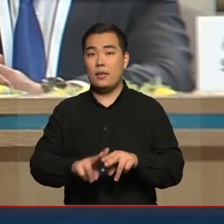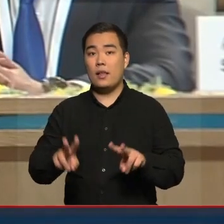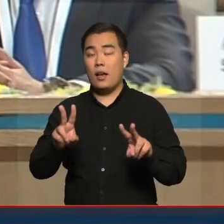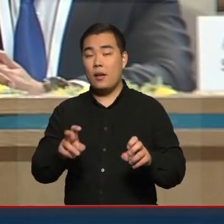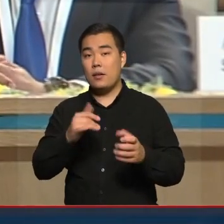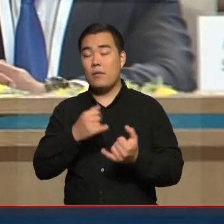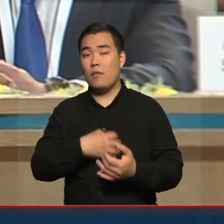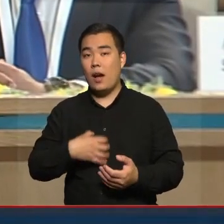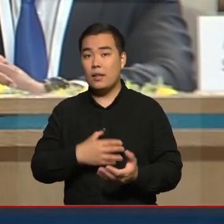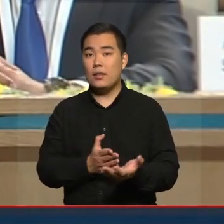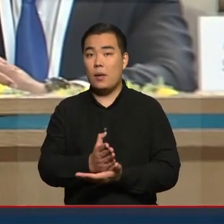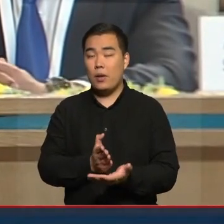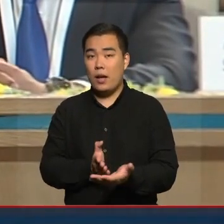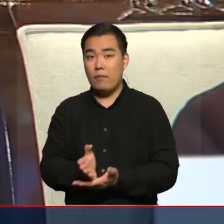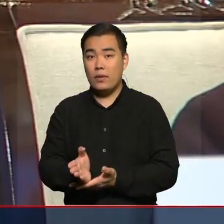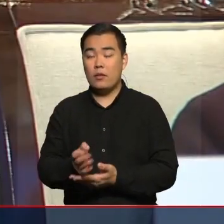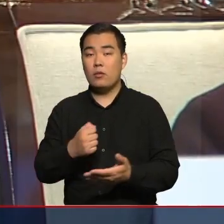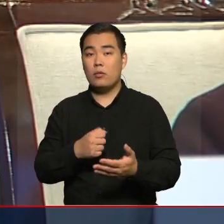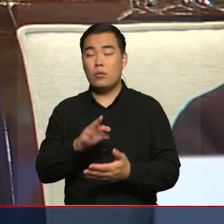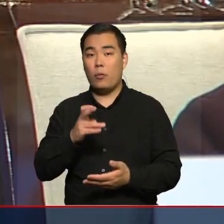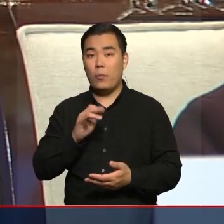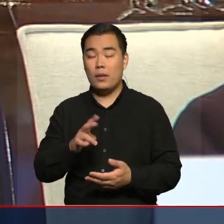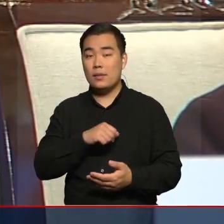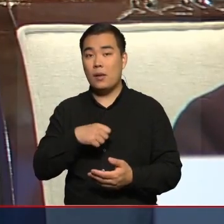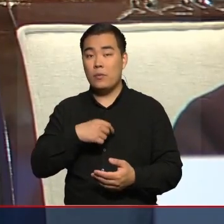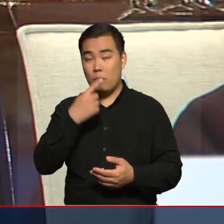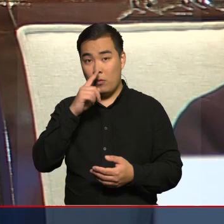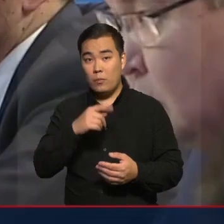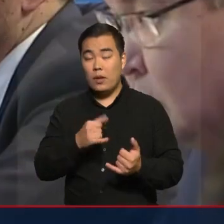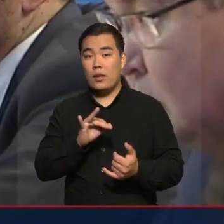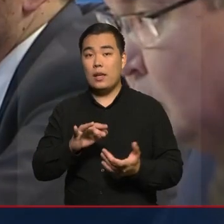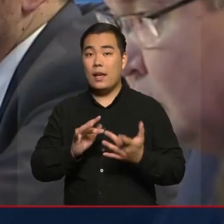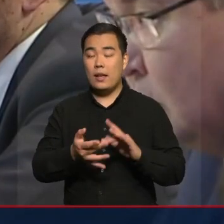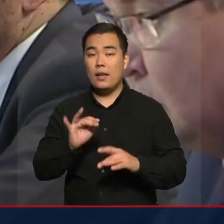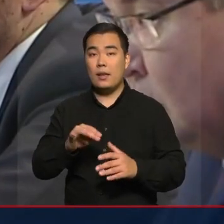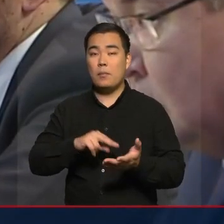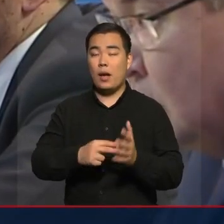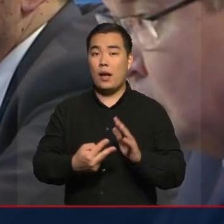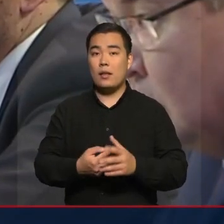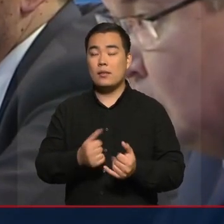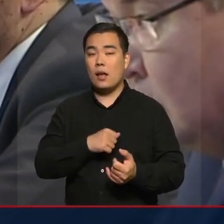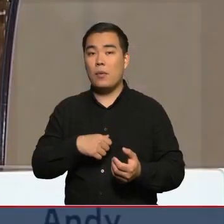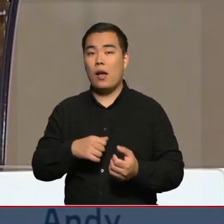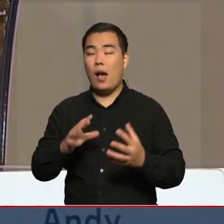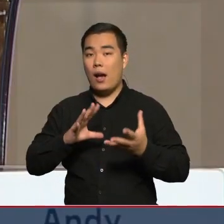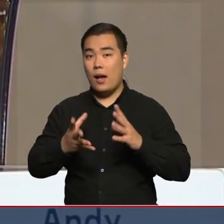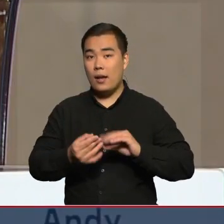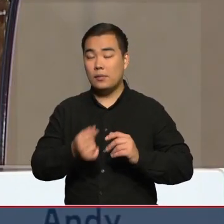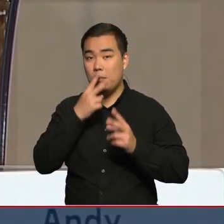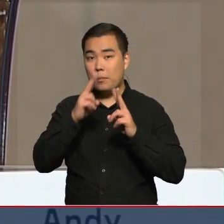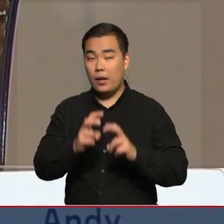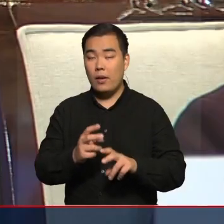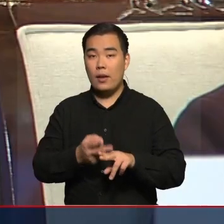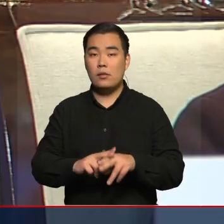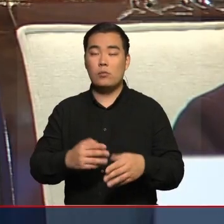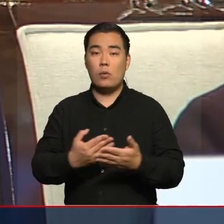критически важной инфраструктуры Домино банковских систем и систем обрабатывающих данных вступление нового Налогового